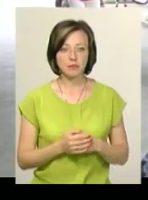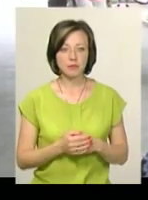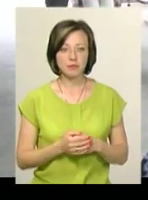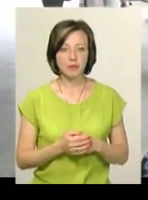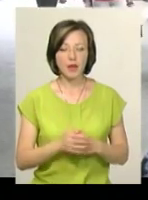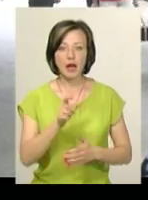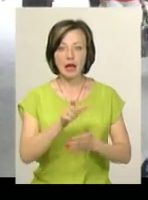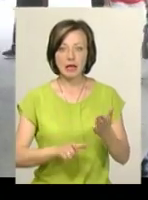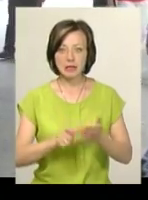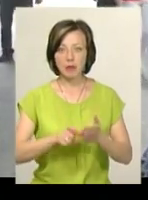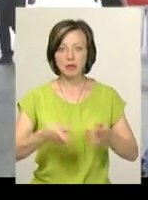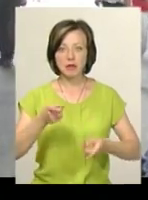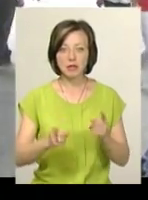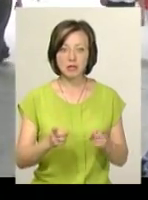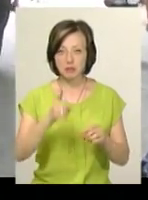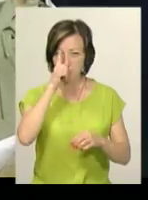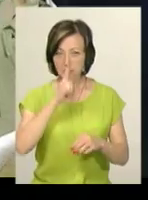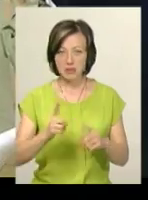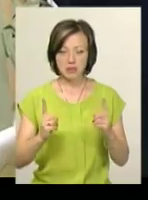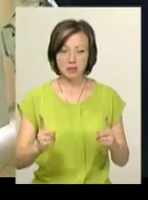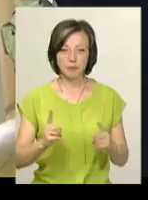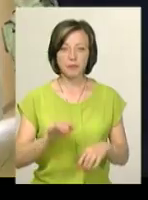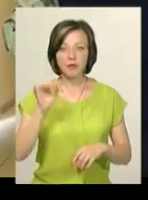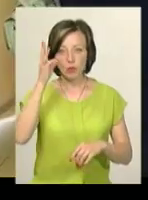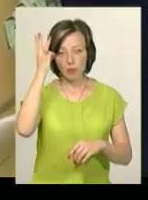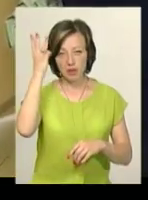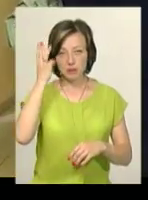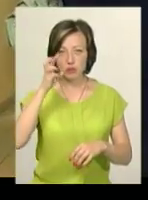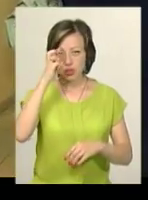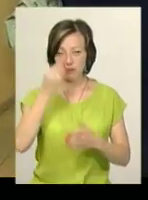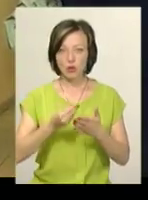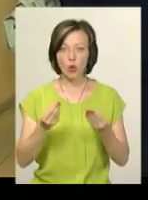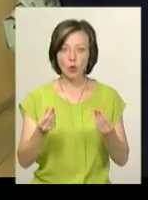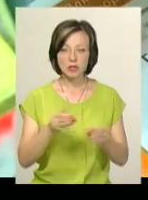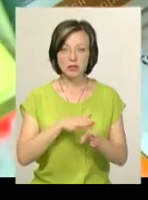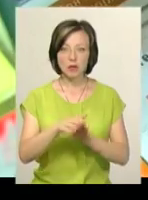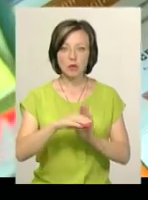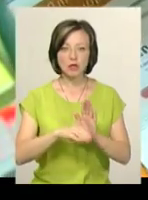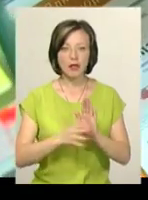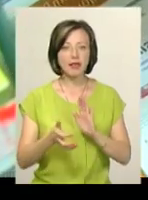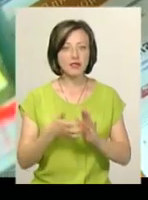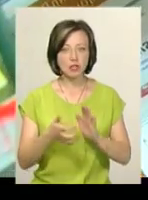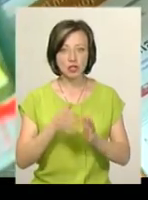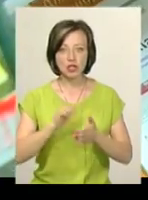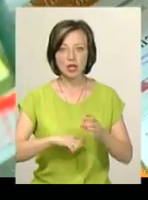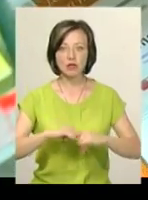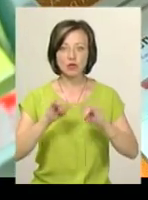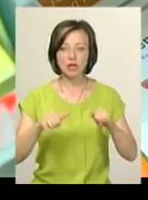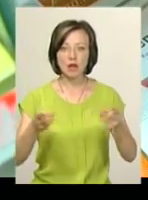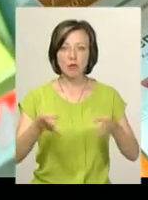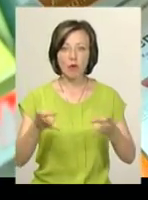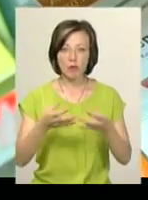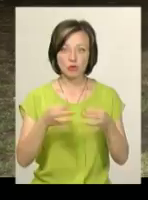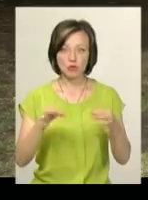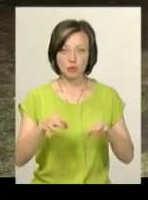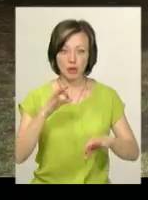цей рецепт дійсний. Місяць. У Хмельницькому цьогоріч державних коштів на реалізацію програми не вистачає через зростання попиту на